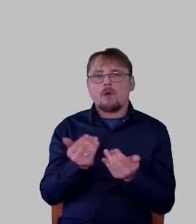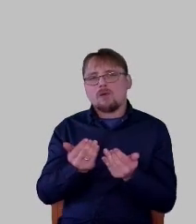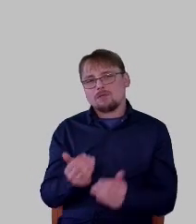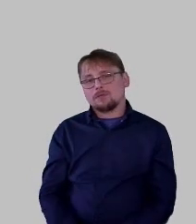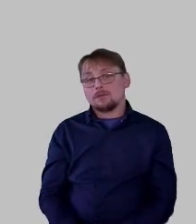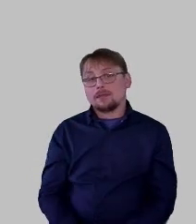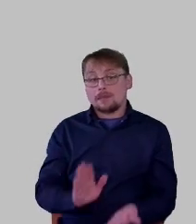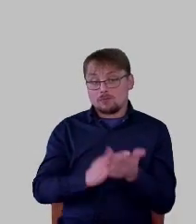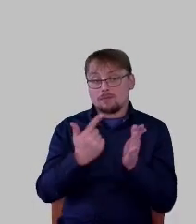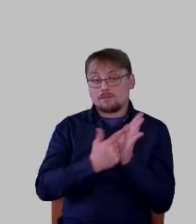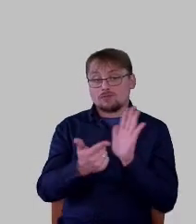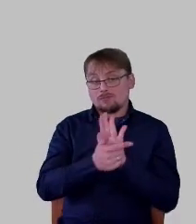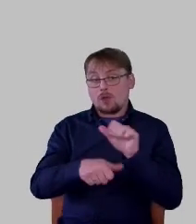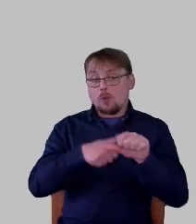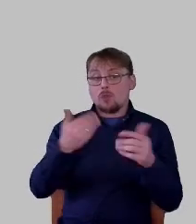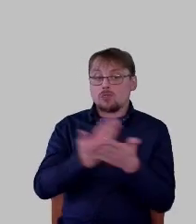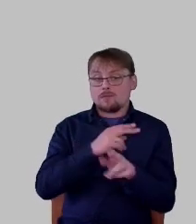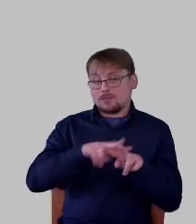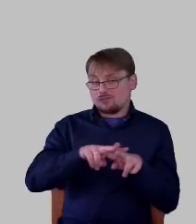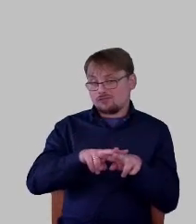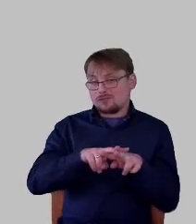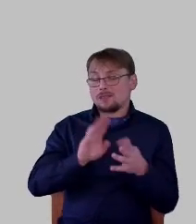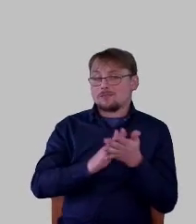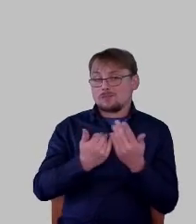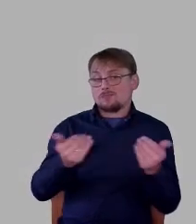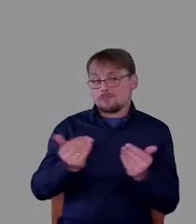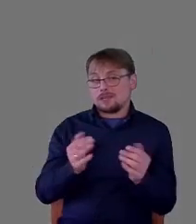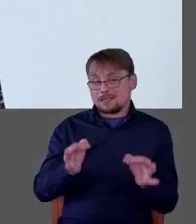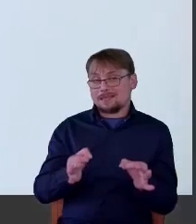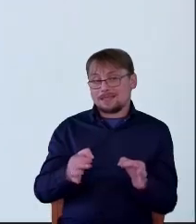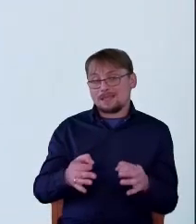w 2017 roku, to znaczy możliwość zorganizowania dla ucznia